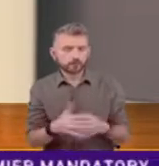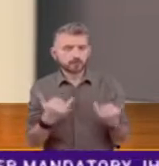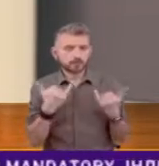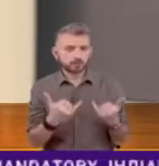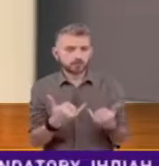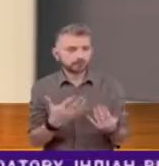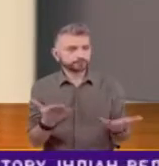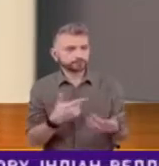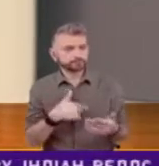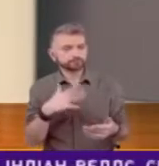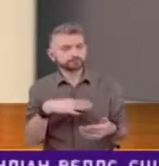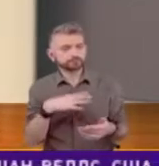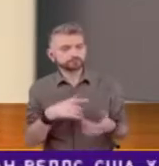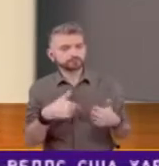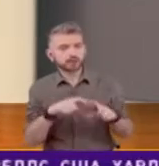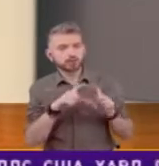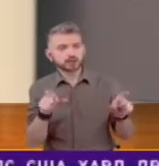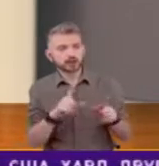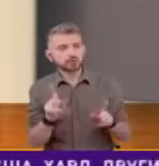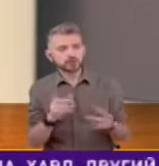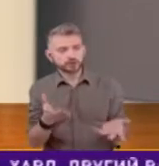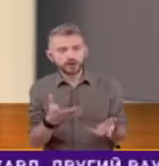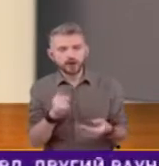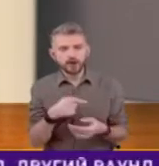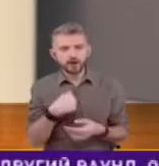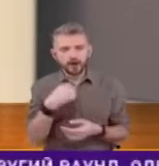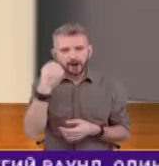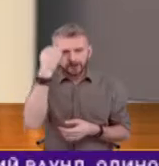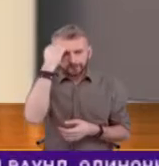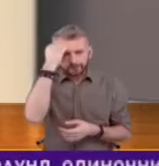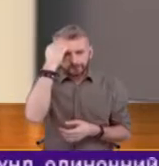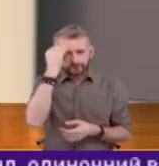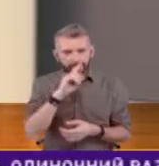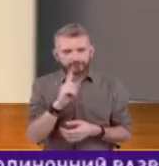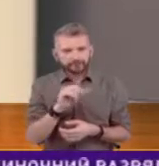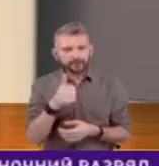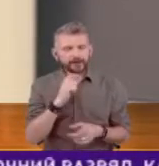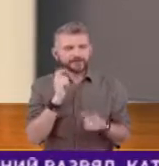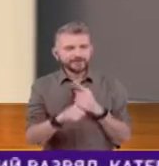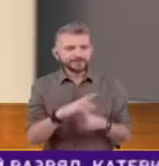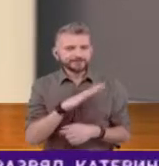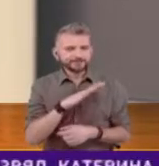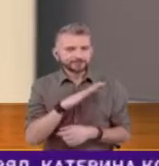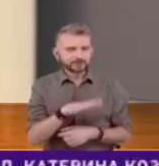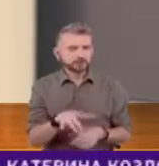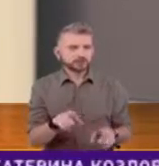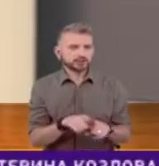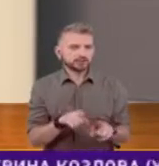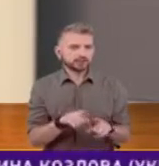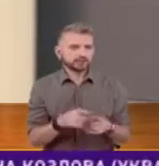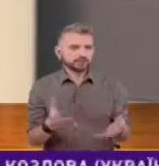за департаментом. Бо з того, що я пам'ятаю, перші відгуки, які були до цього, не були такими